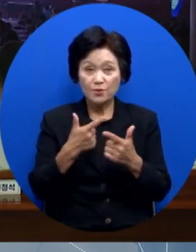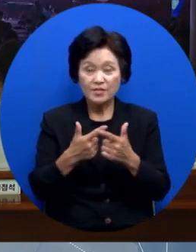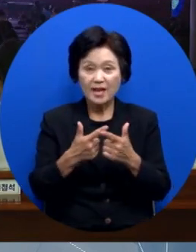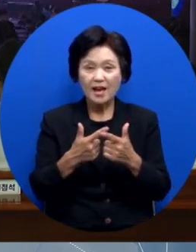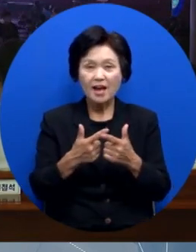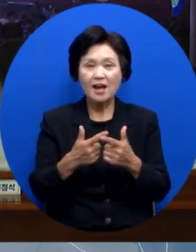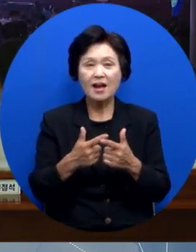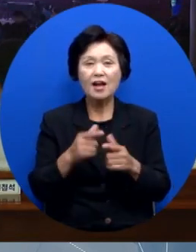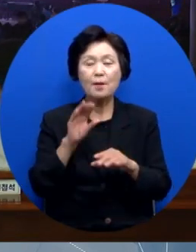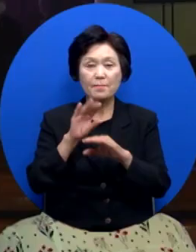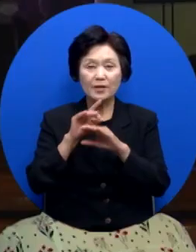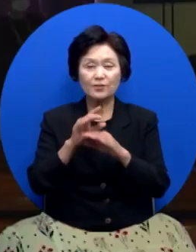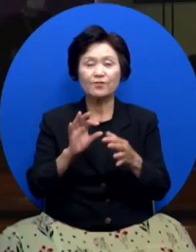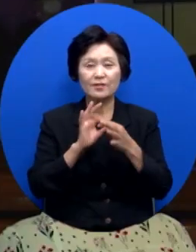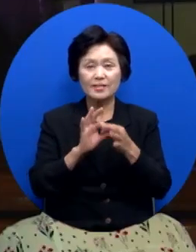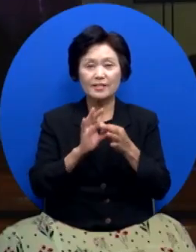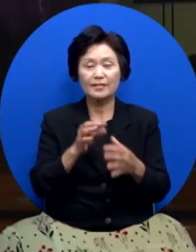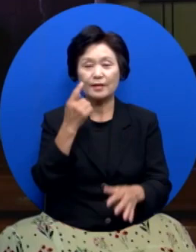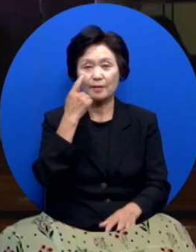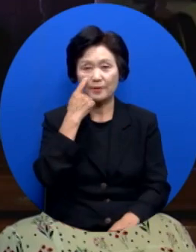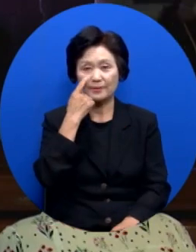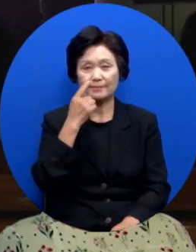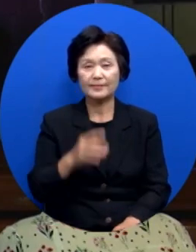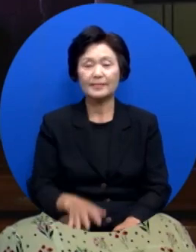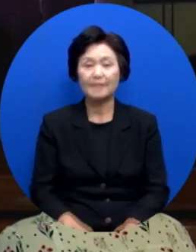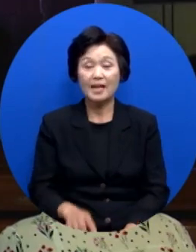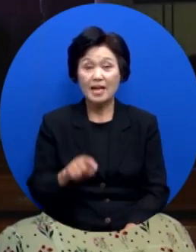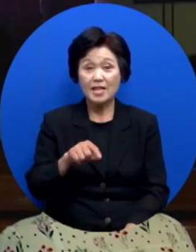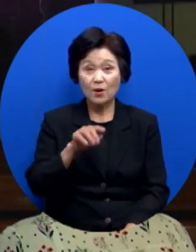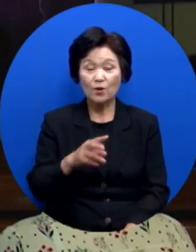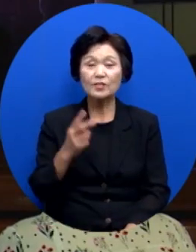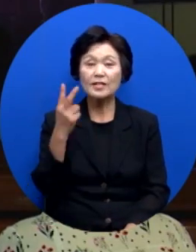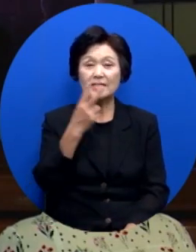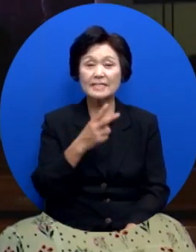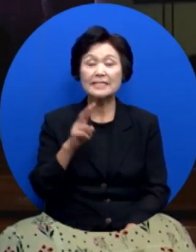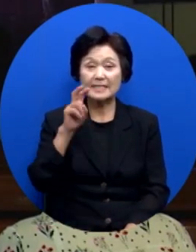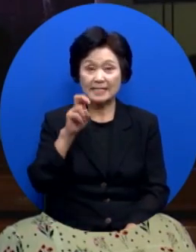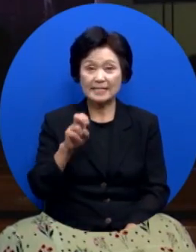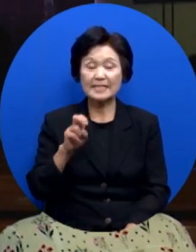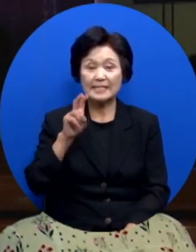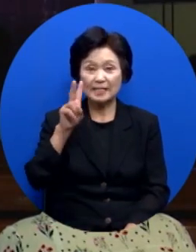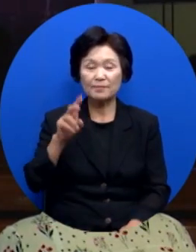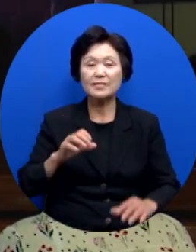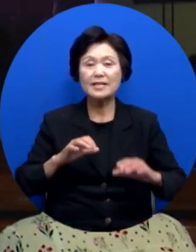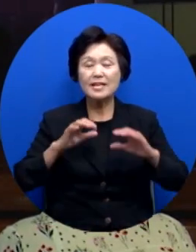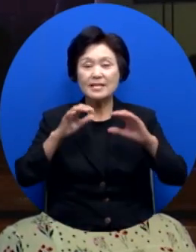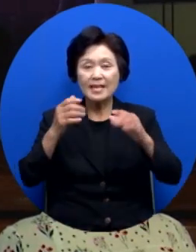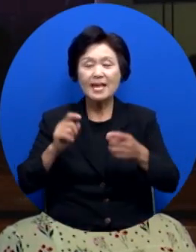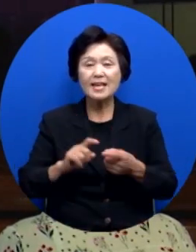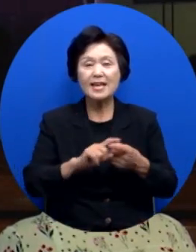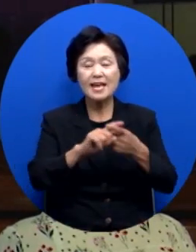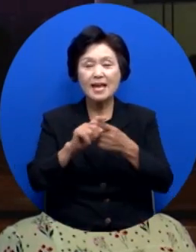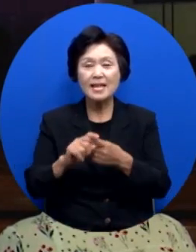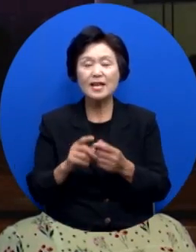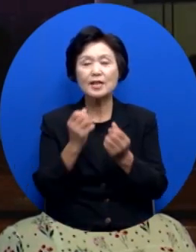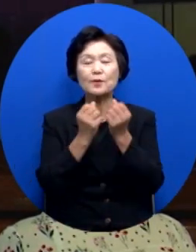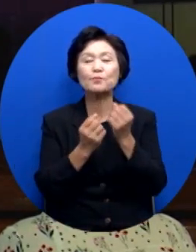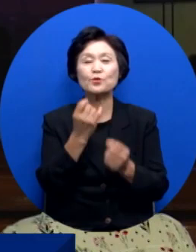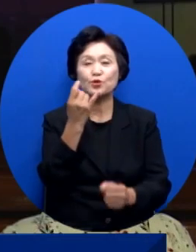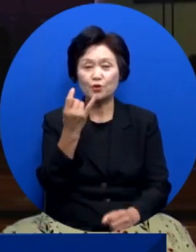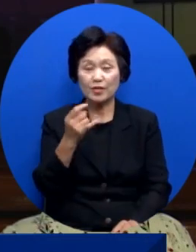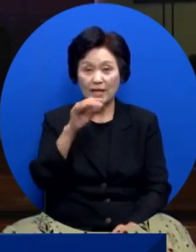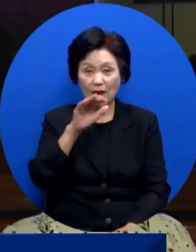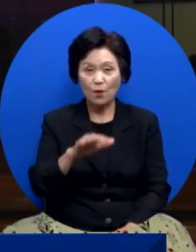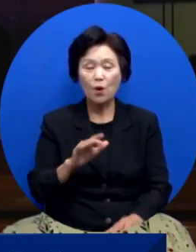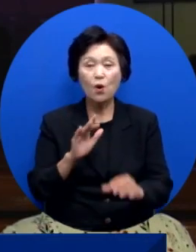현장 연결합니다. 네, 여기는 2022 코스타 월드인 부산 현장입니다. 코로나 이후 2년 만에